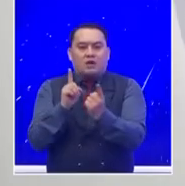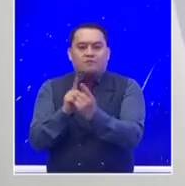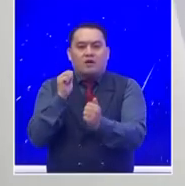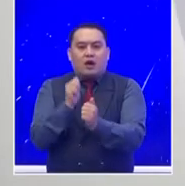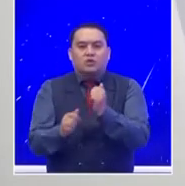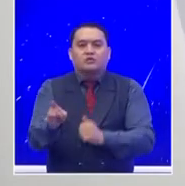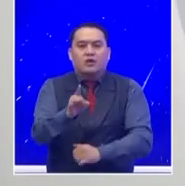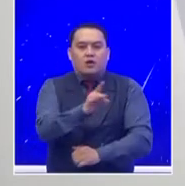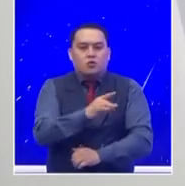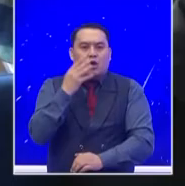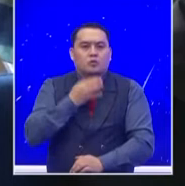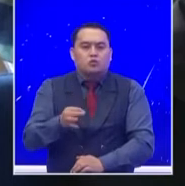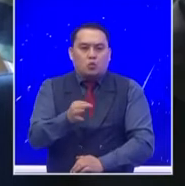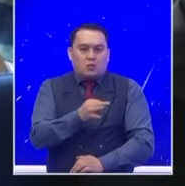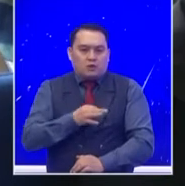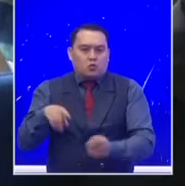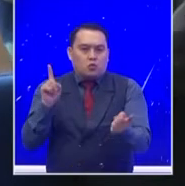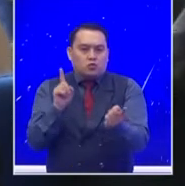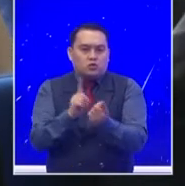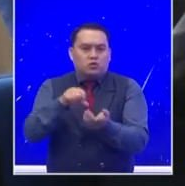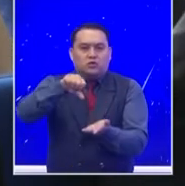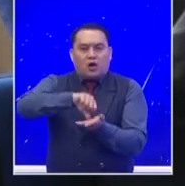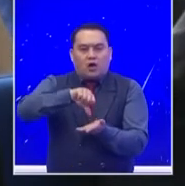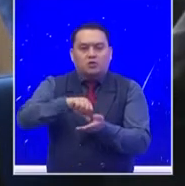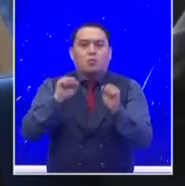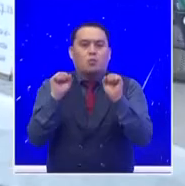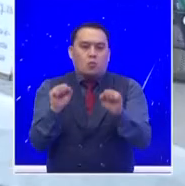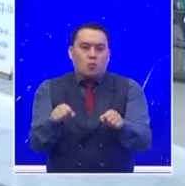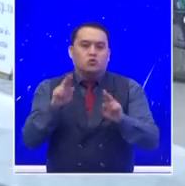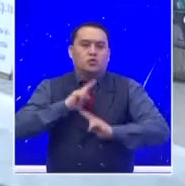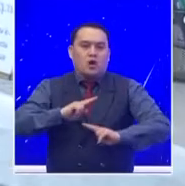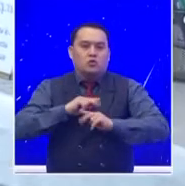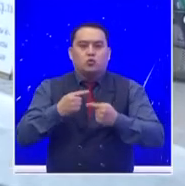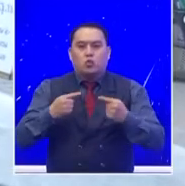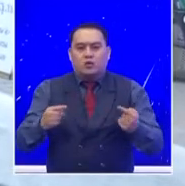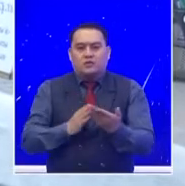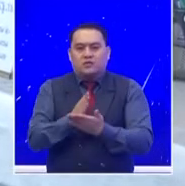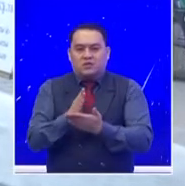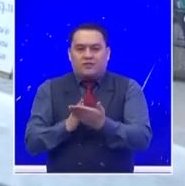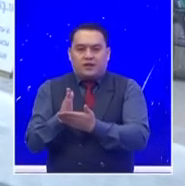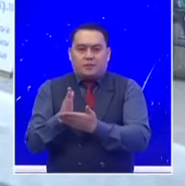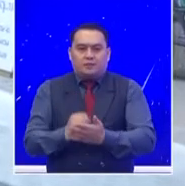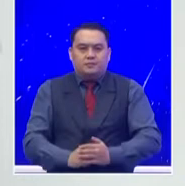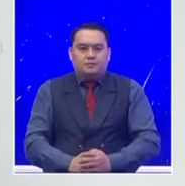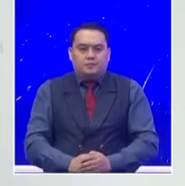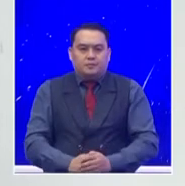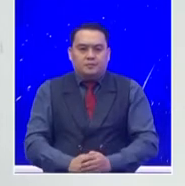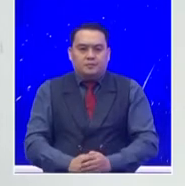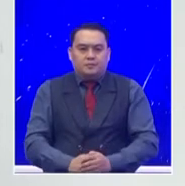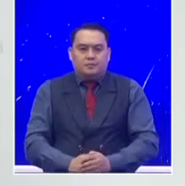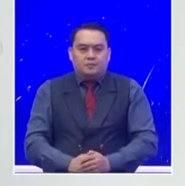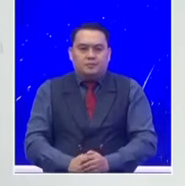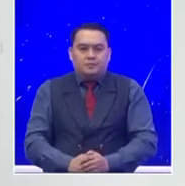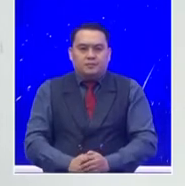каждом районе Алматинской области. Участниками подобных мероприятий станут сотрудники и других сфер деятельности. Аделя Кжаркенова,